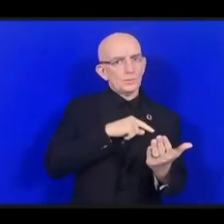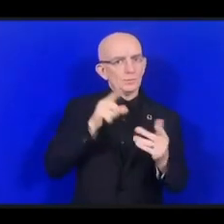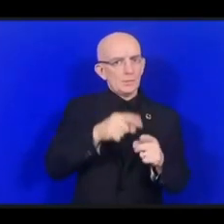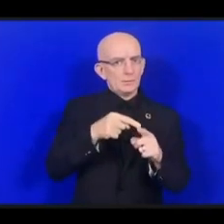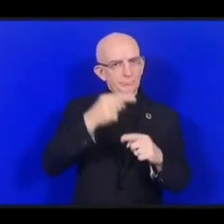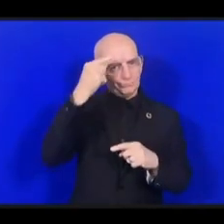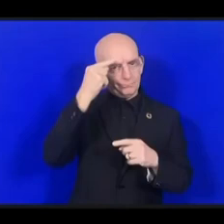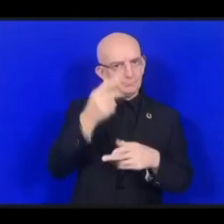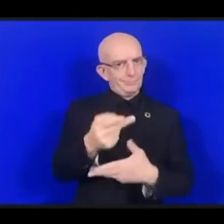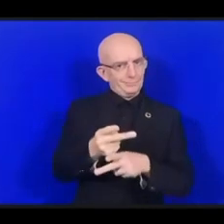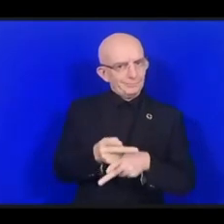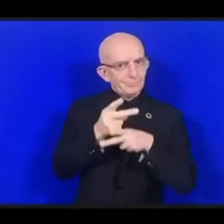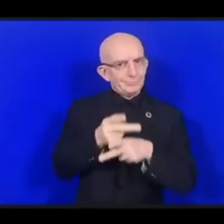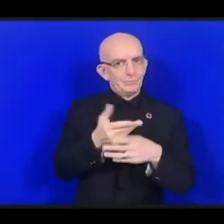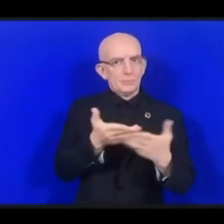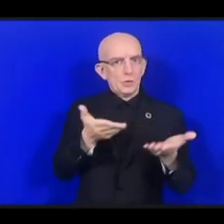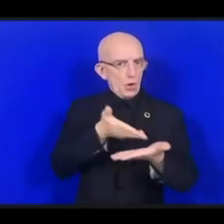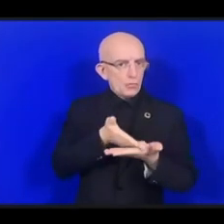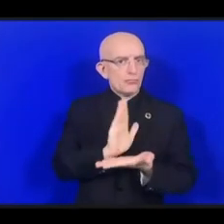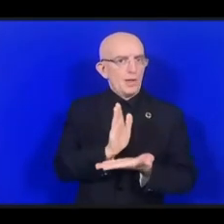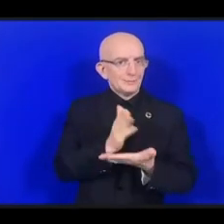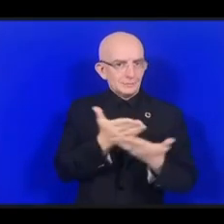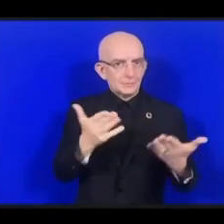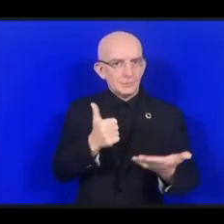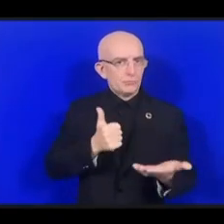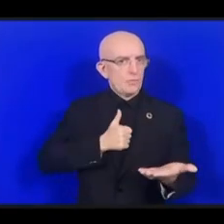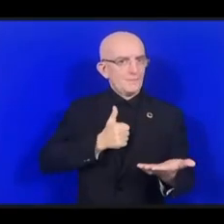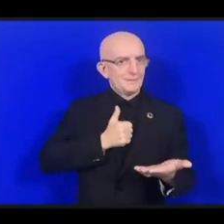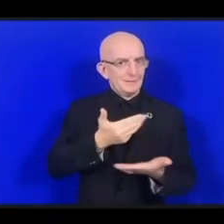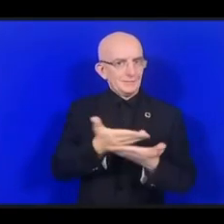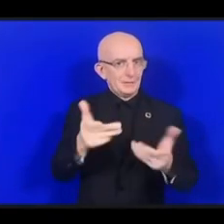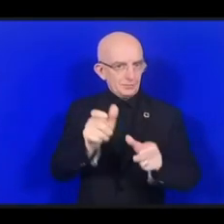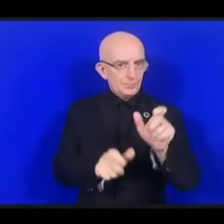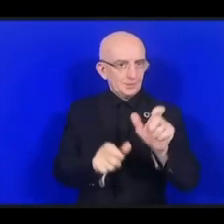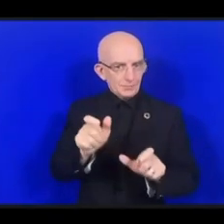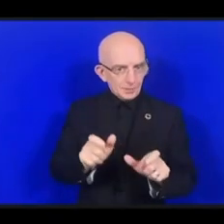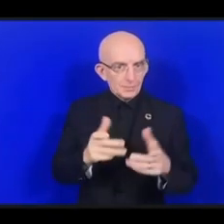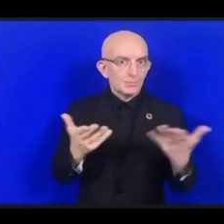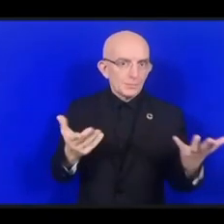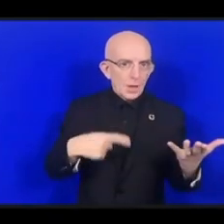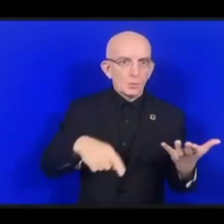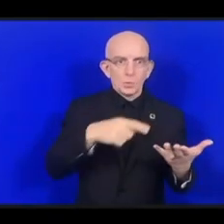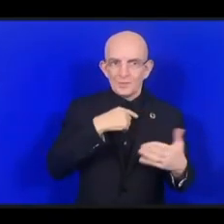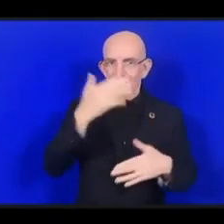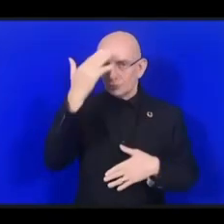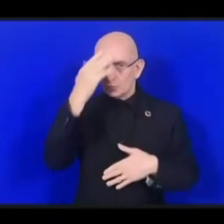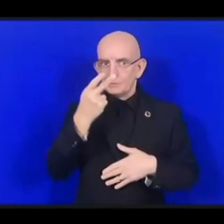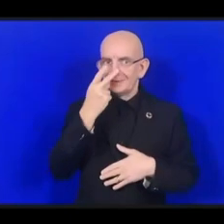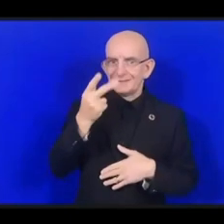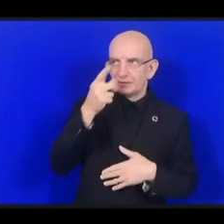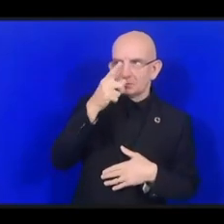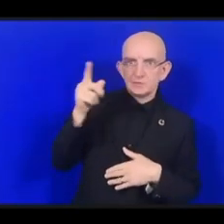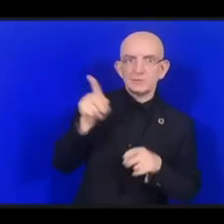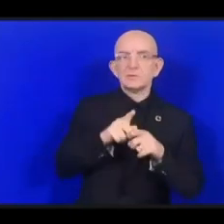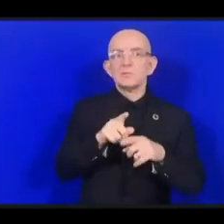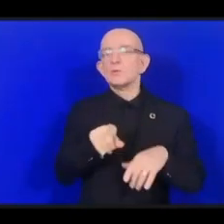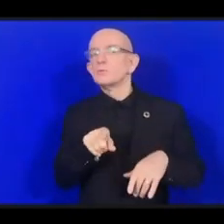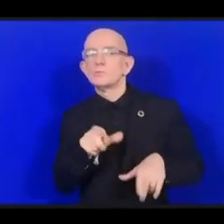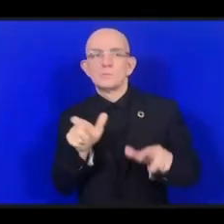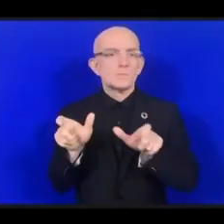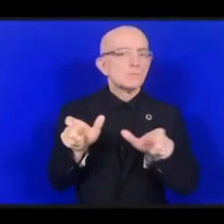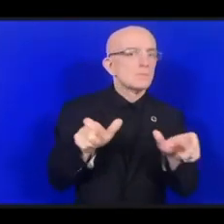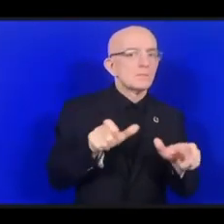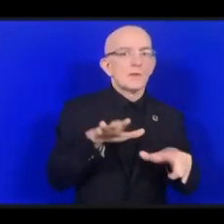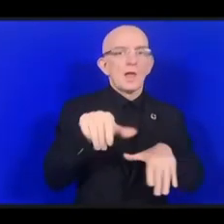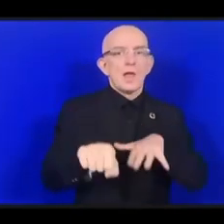devons être conscient des effets néfastes des brèches